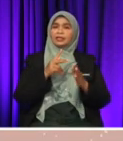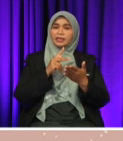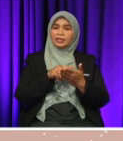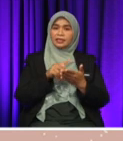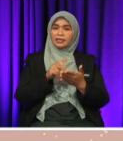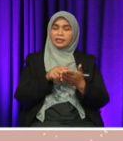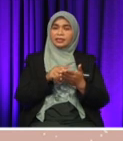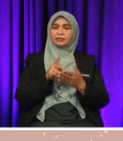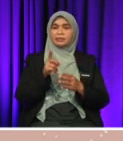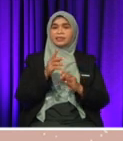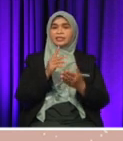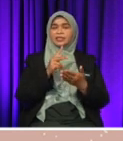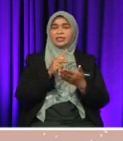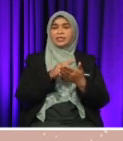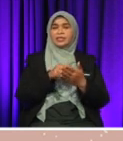sebaris